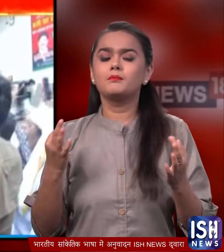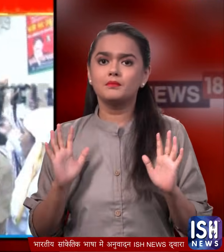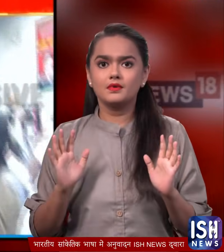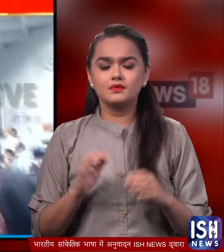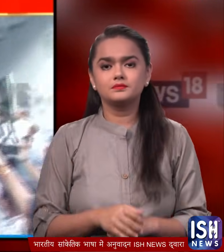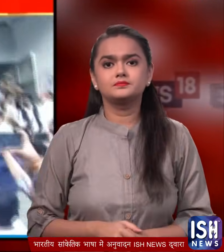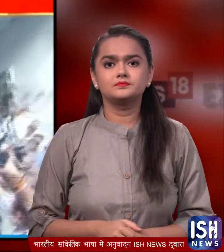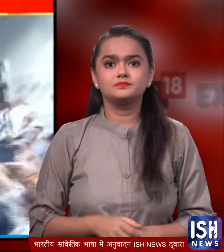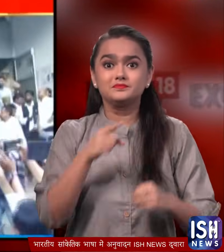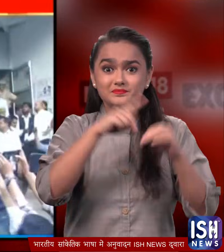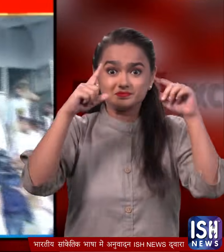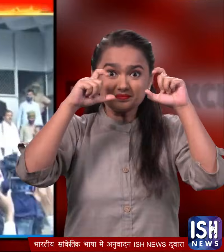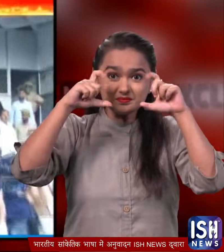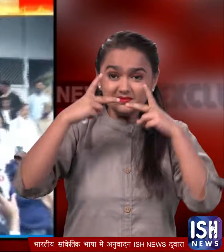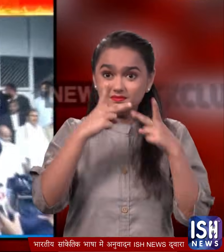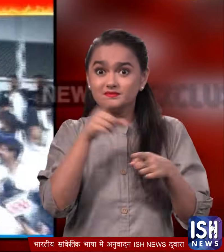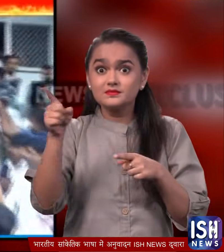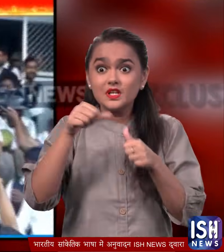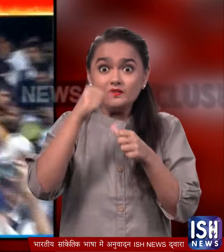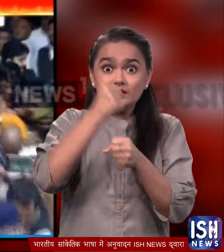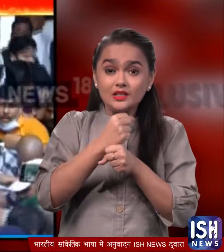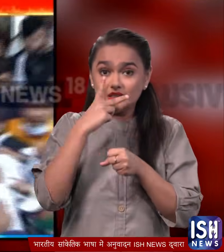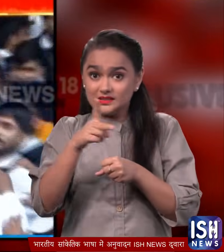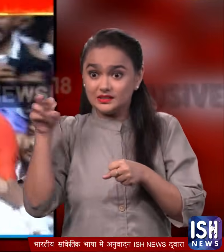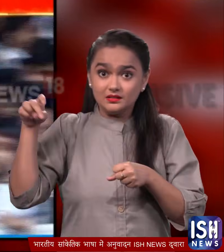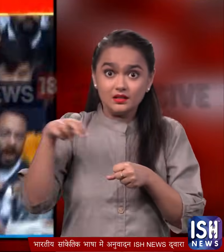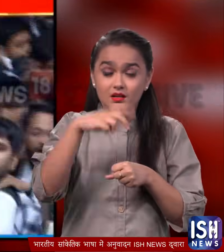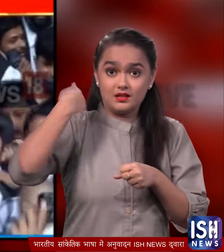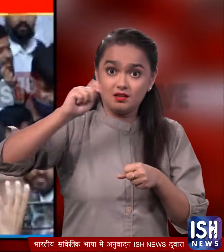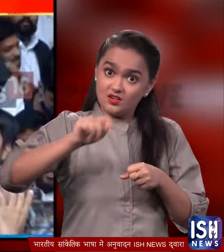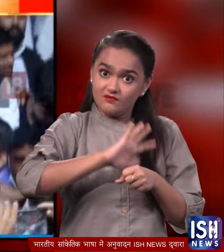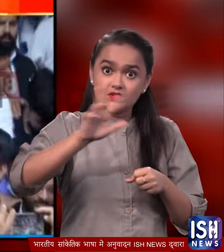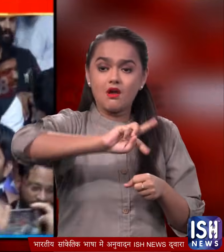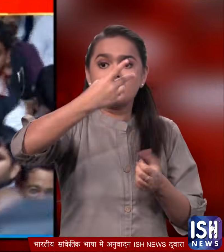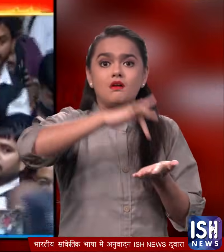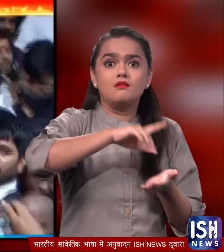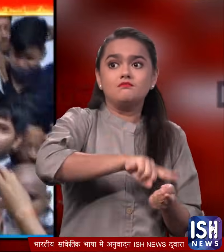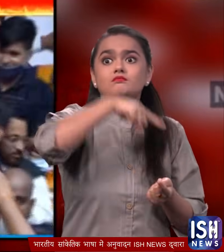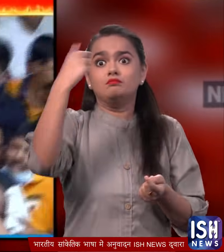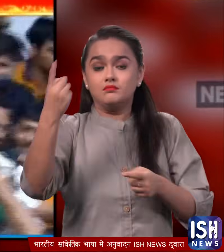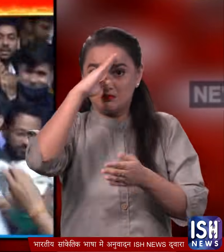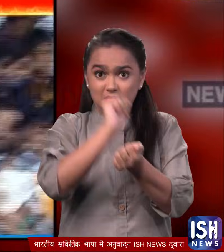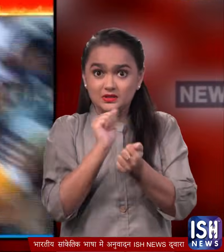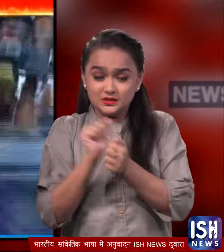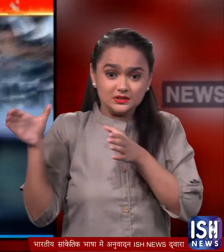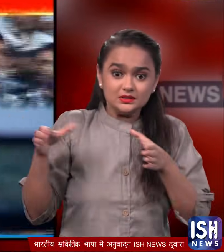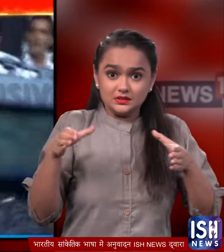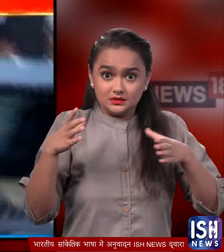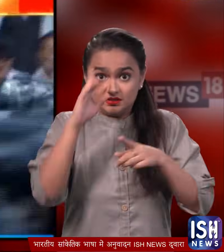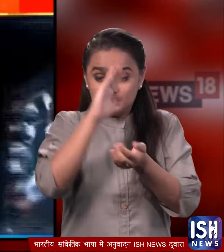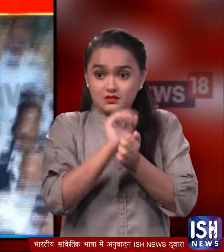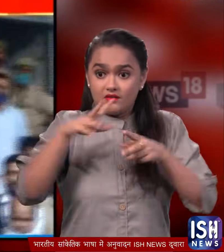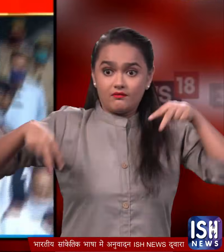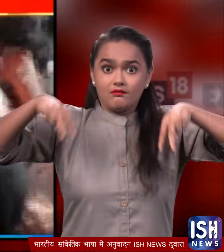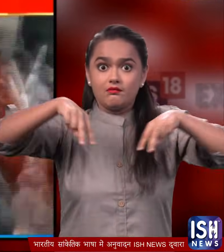देख सकते हैं इस वक्त तस्वीरों में आनंद गिरी को जिला अदालत प्रयागराज से यहाँ पर पुलिस लेकर आती हुई इन्हें कोर्ट